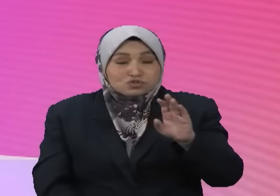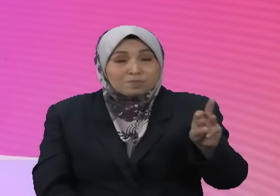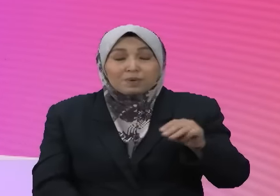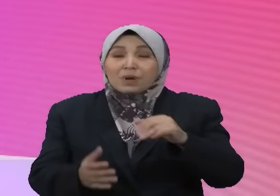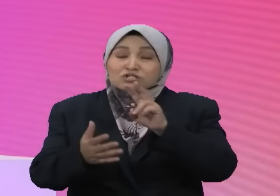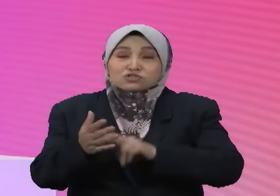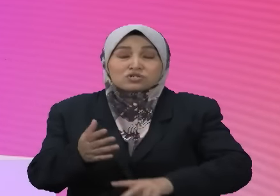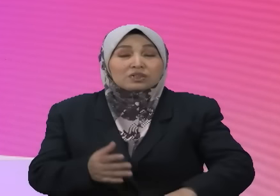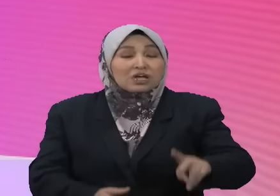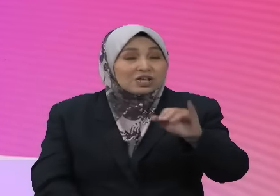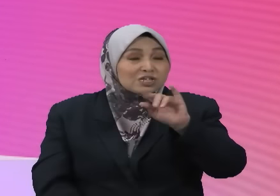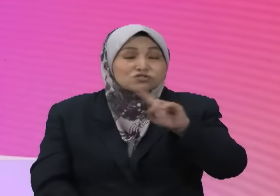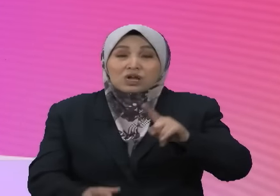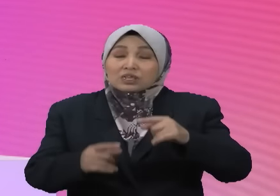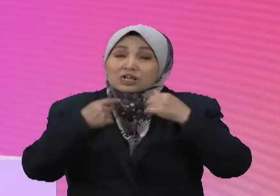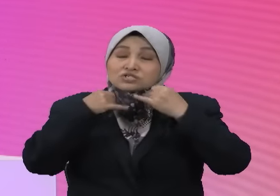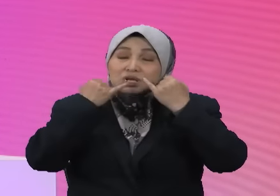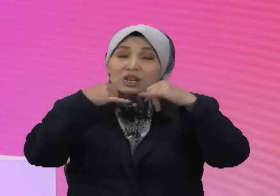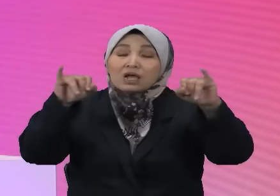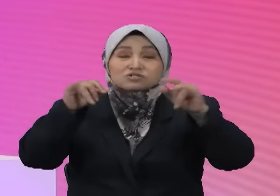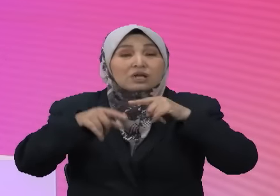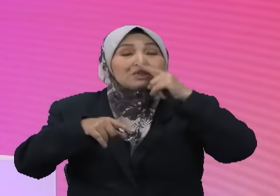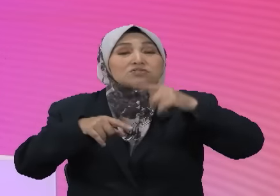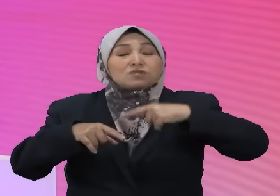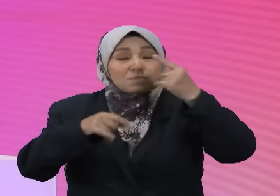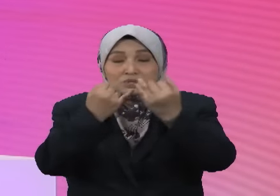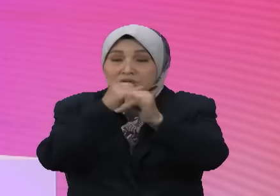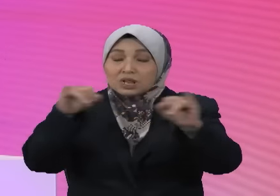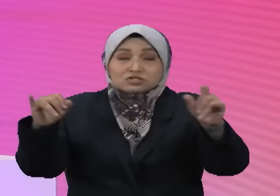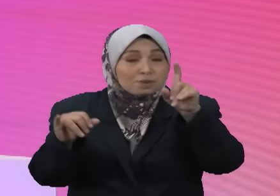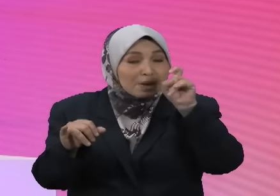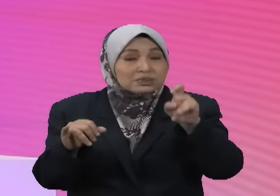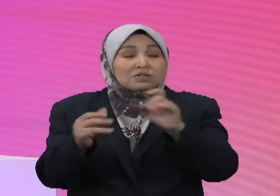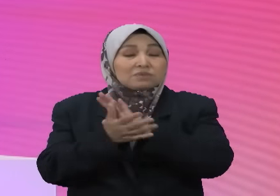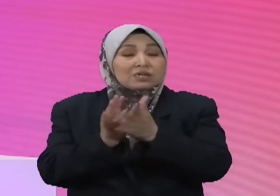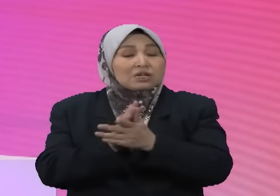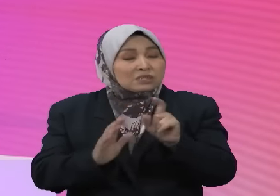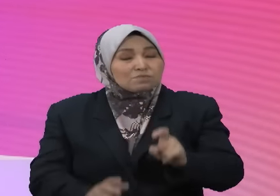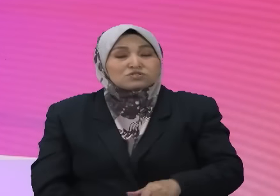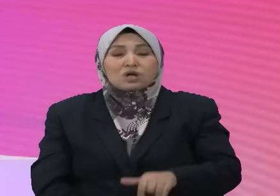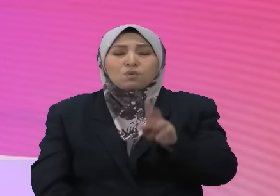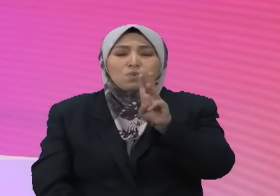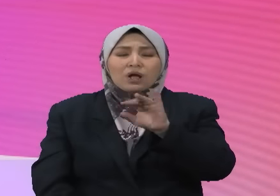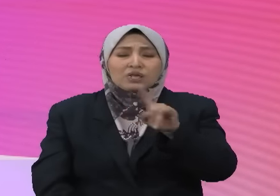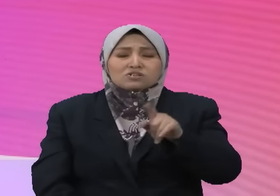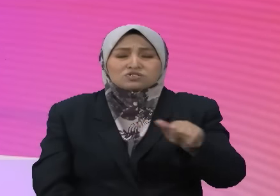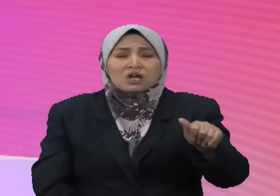izhar ta tu dibaca dengan diizharkan matinya maka kita kena baca